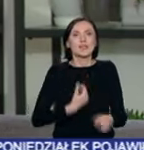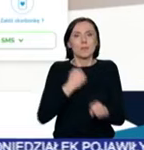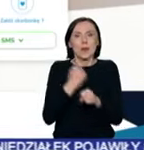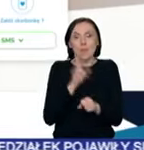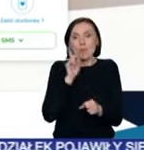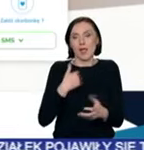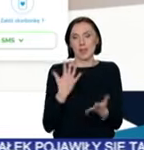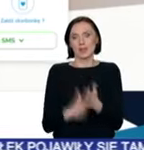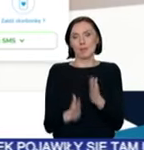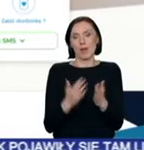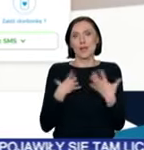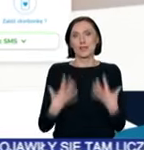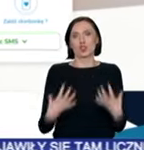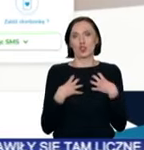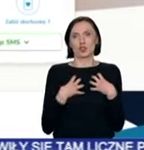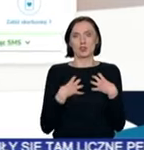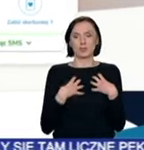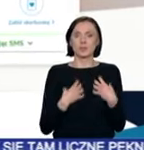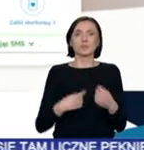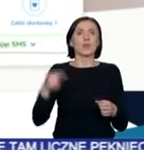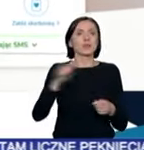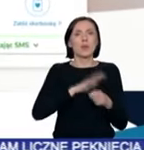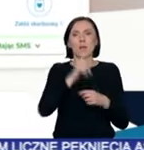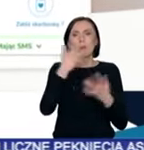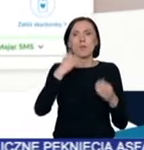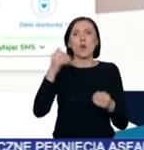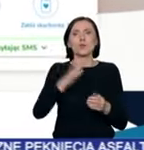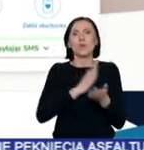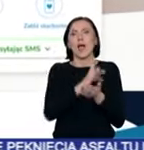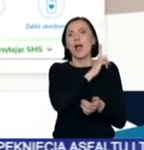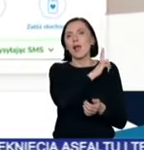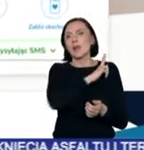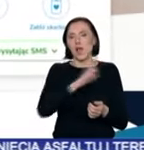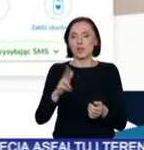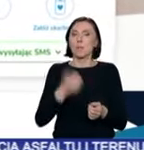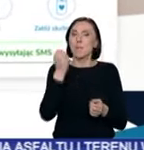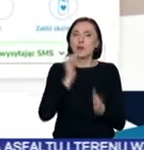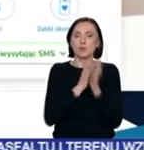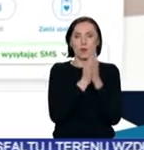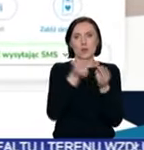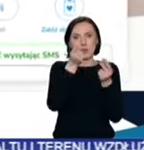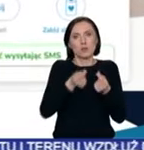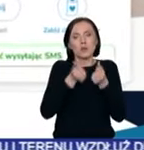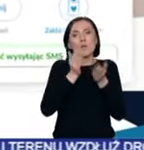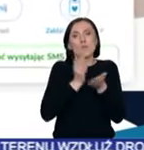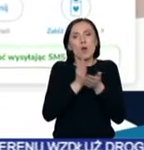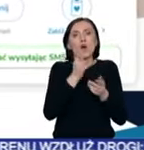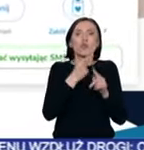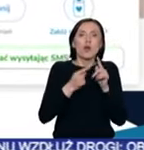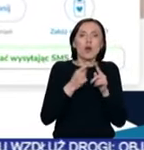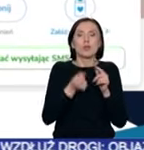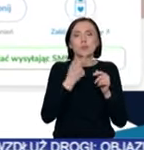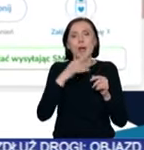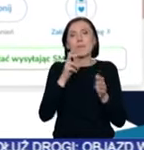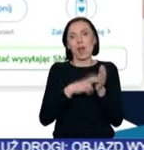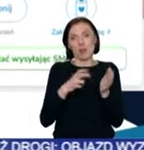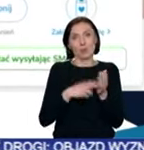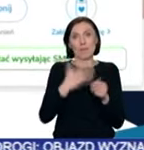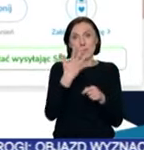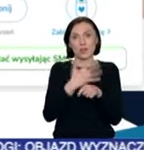po prostu żyć. W spełnieniu tych marzeń może pomóc każdy. Wystarczy wpłacić dowolną kwotę na internetową zbiórkę. Brakuje jeszcze